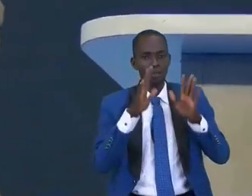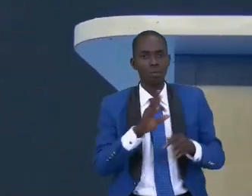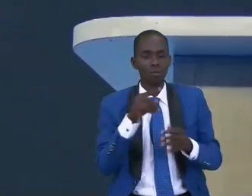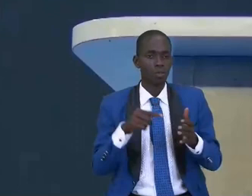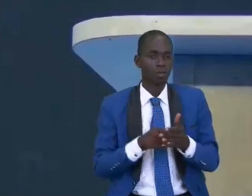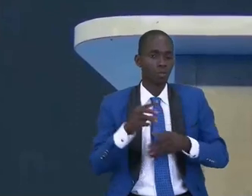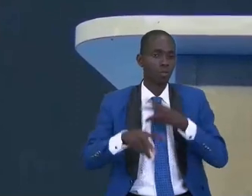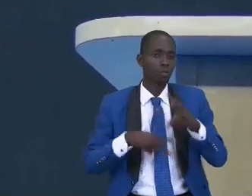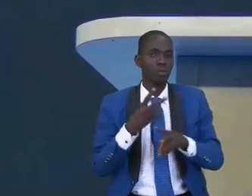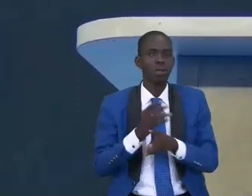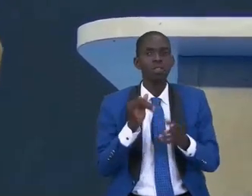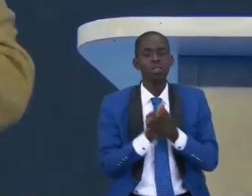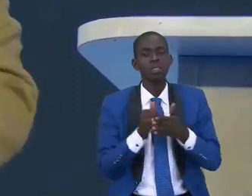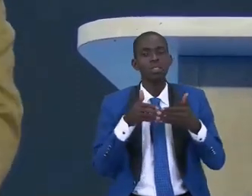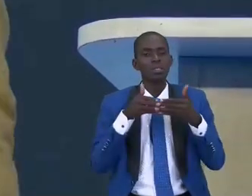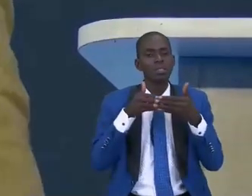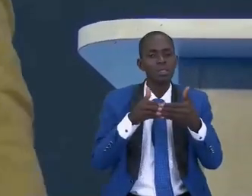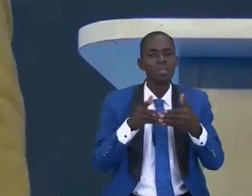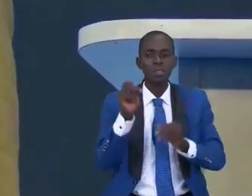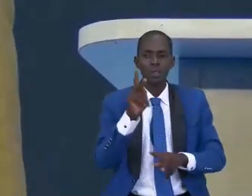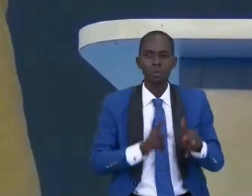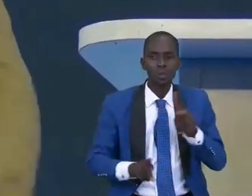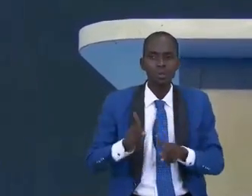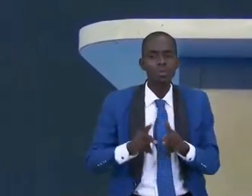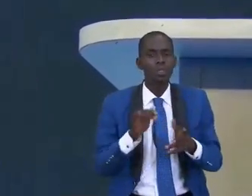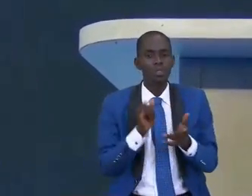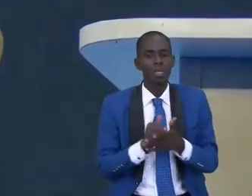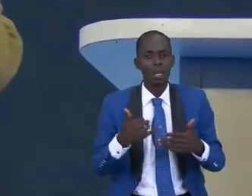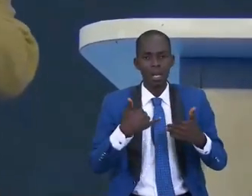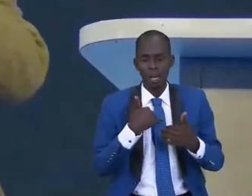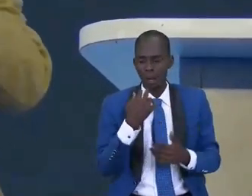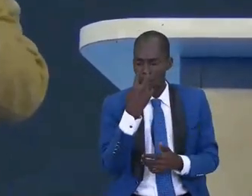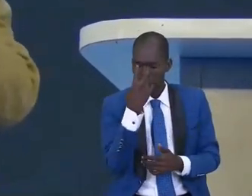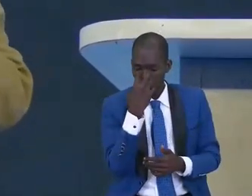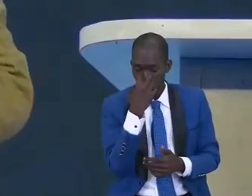Le Dieu de ce monde qui dirige les gens, qu'il a